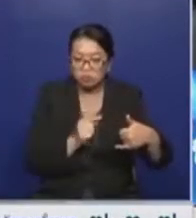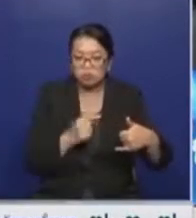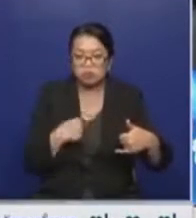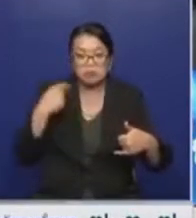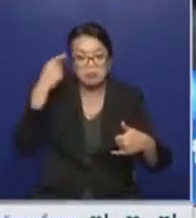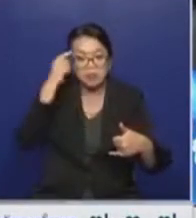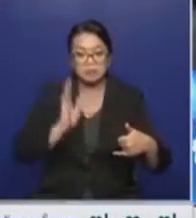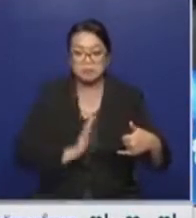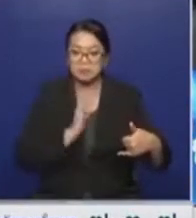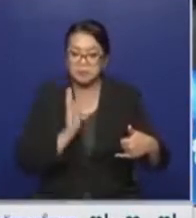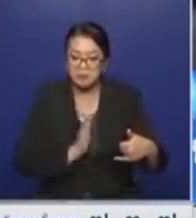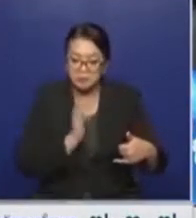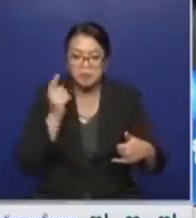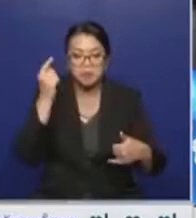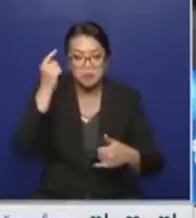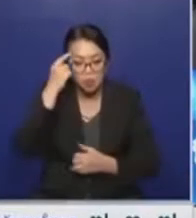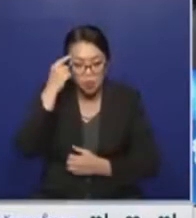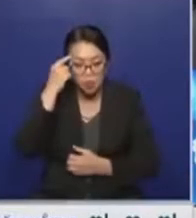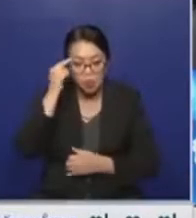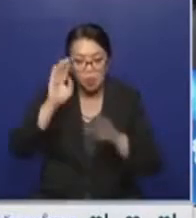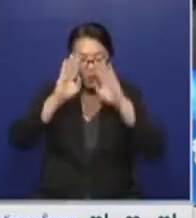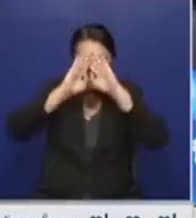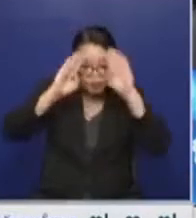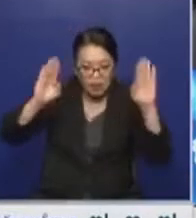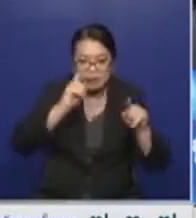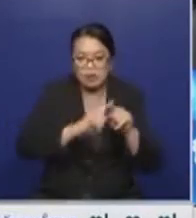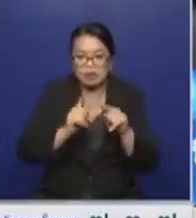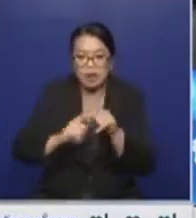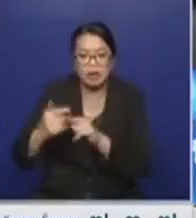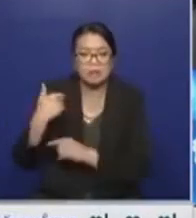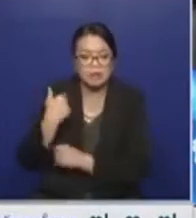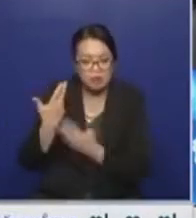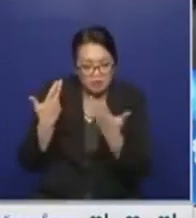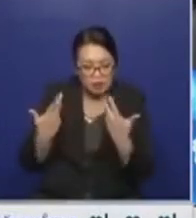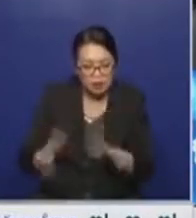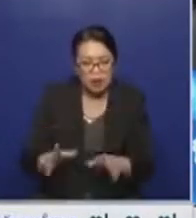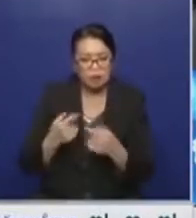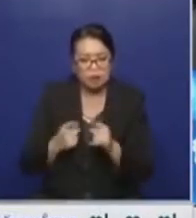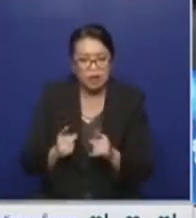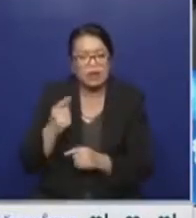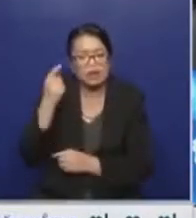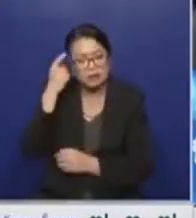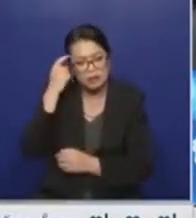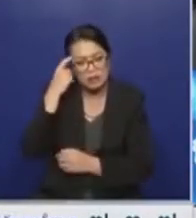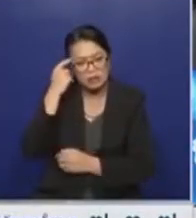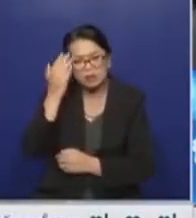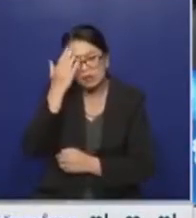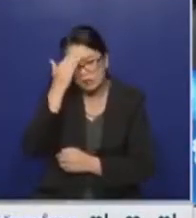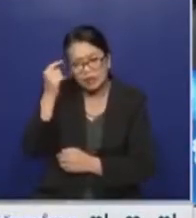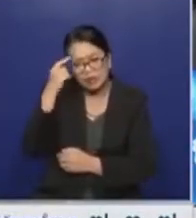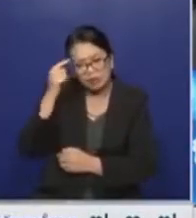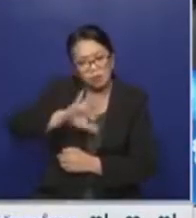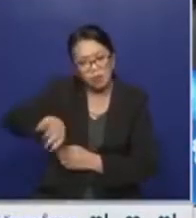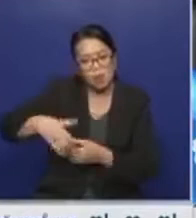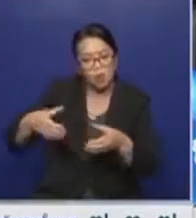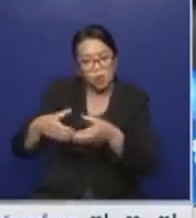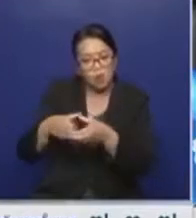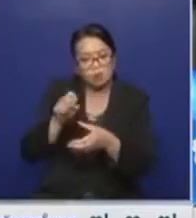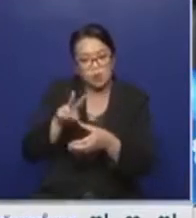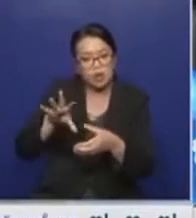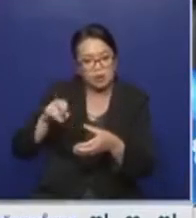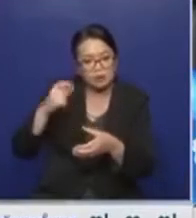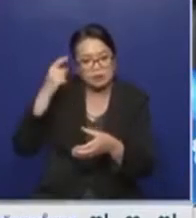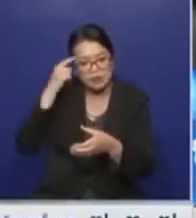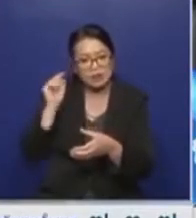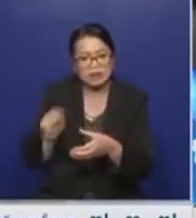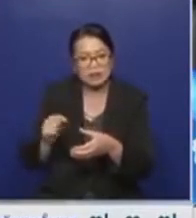านมีวุฒิภาวะผ่านโลกผ่านร้อนผ่านหนาวมามากค่ะอย่างน้อยๆดิฉันก็คิดว่ามันก็ต้องมีส่วน